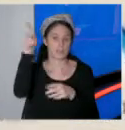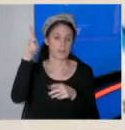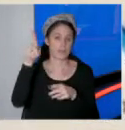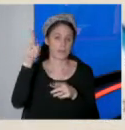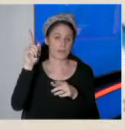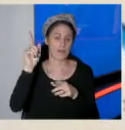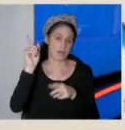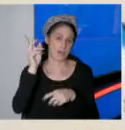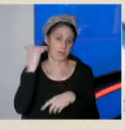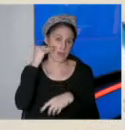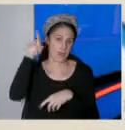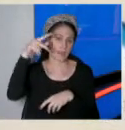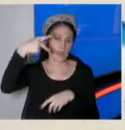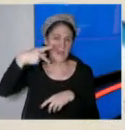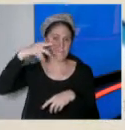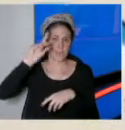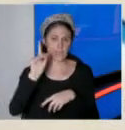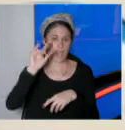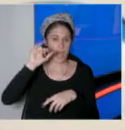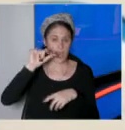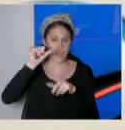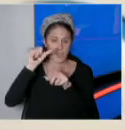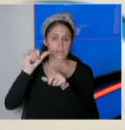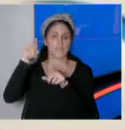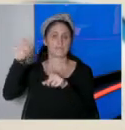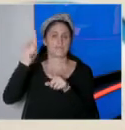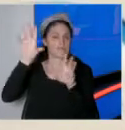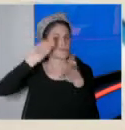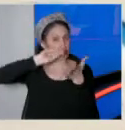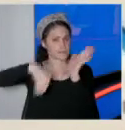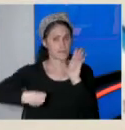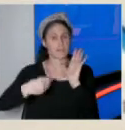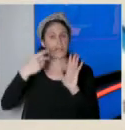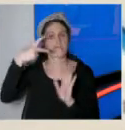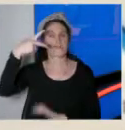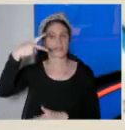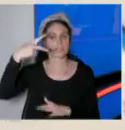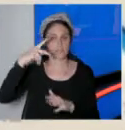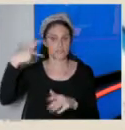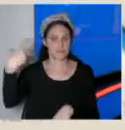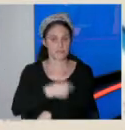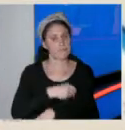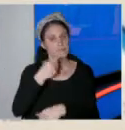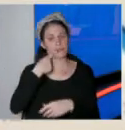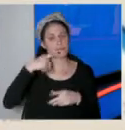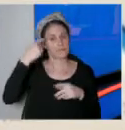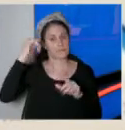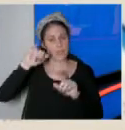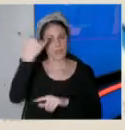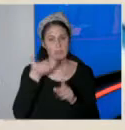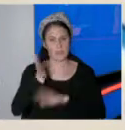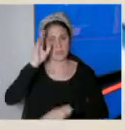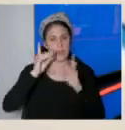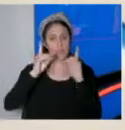ה-FDA, אישרה את החיסון של פייזר. זה מאפשר לנו לצאת לדרך. אנחנו מתחילים את הסוף